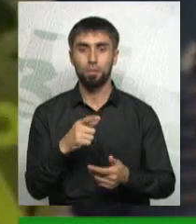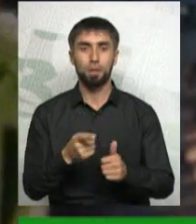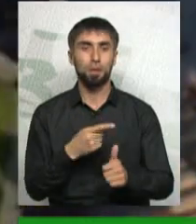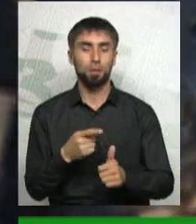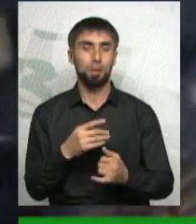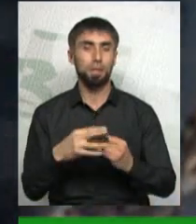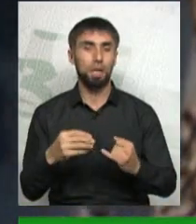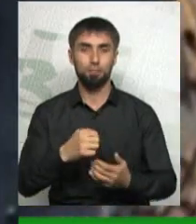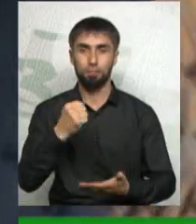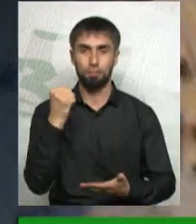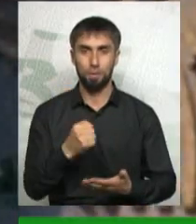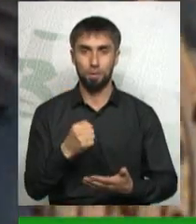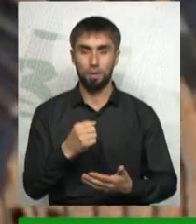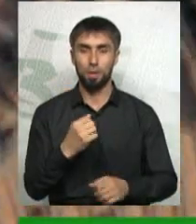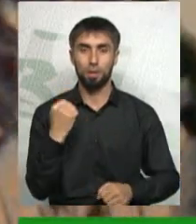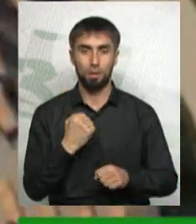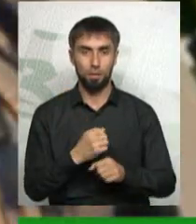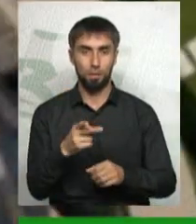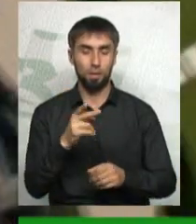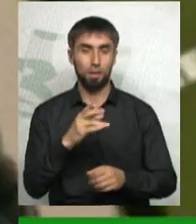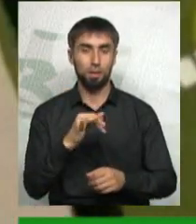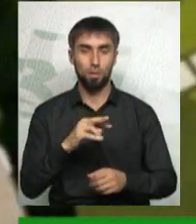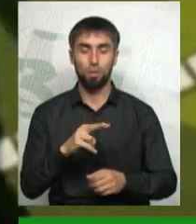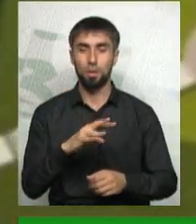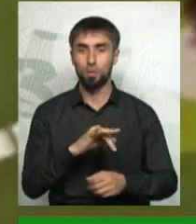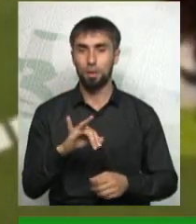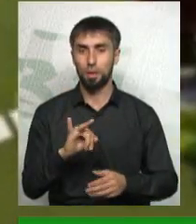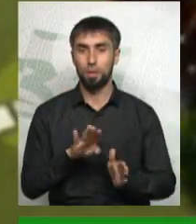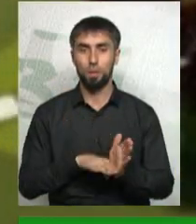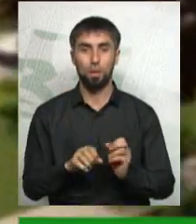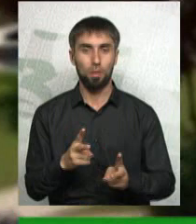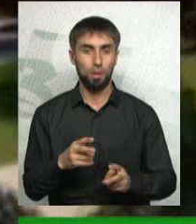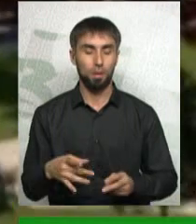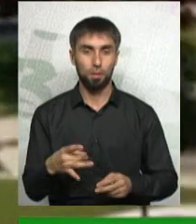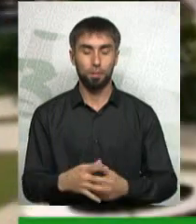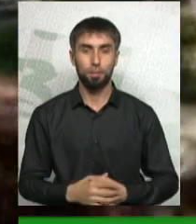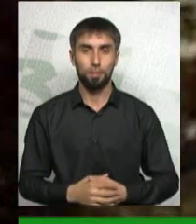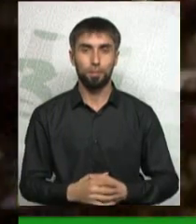землю кинжал в ножнах, символизирующий мир и безопасность в регионе.